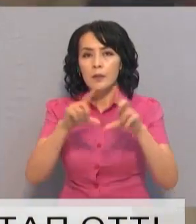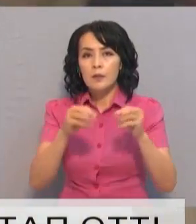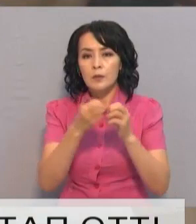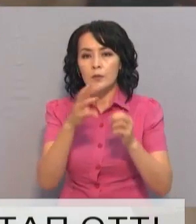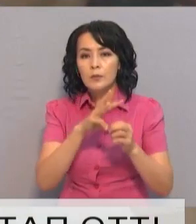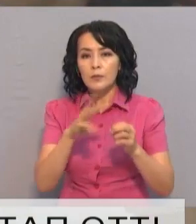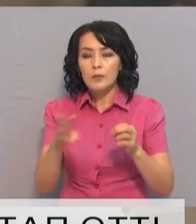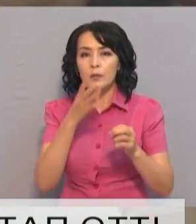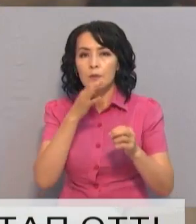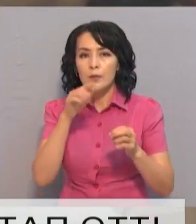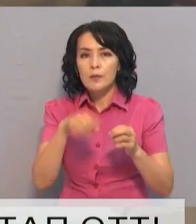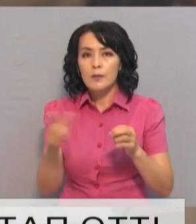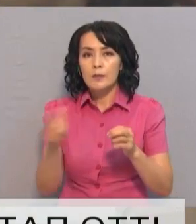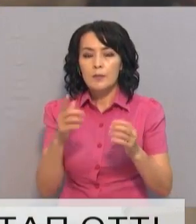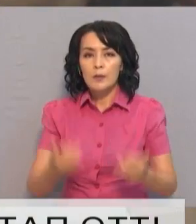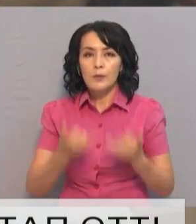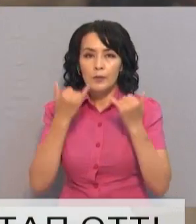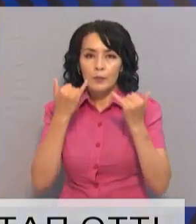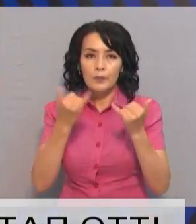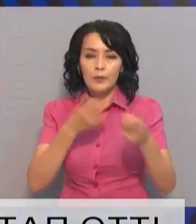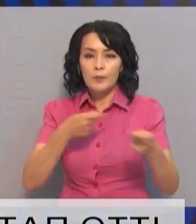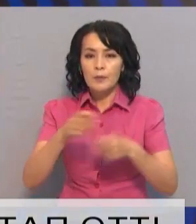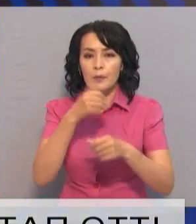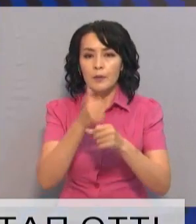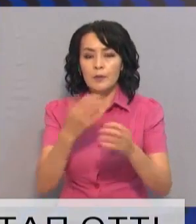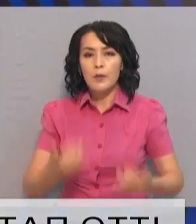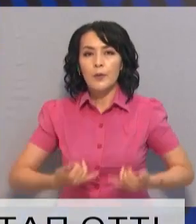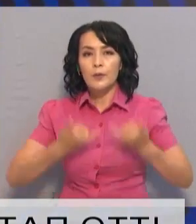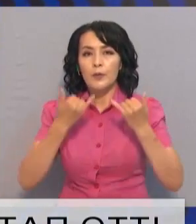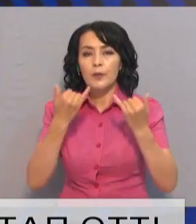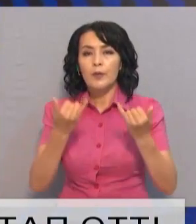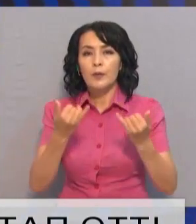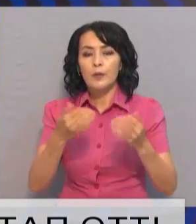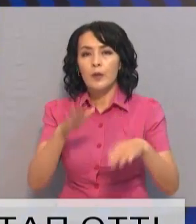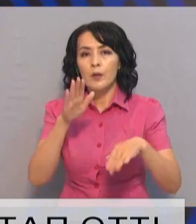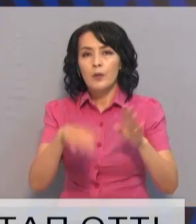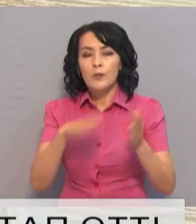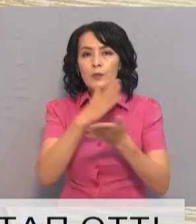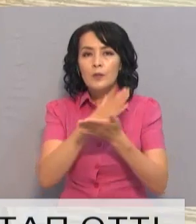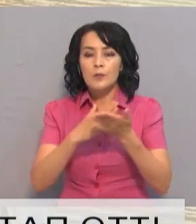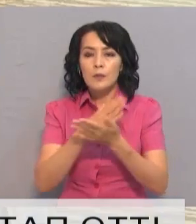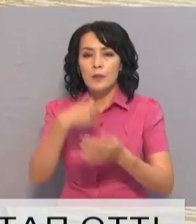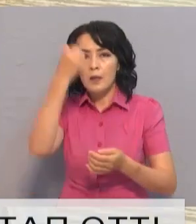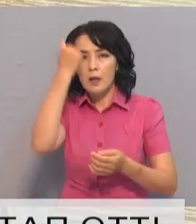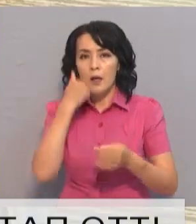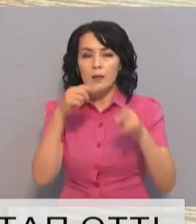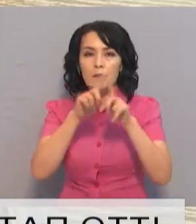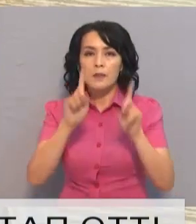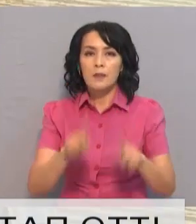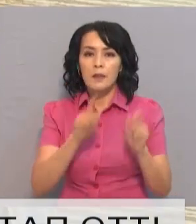минут уақыттарын бөліп, бір-бірін құттықтады. Басқарма басшысы құттықтау тілегін айтып, озат қызметкерлерге алғыс хат